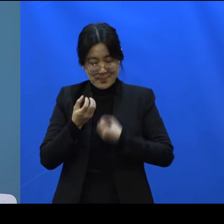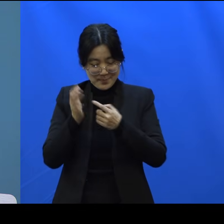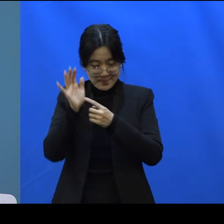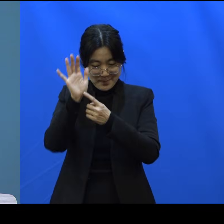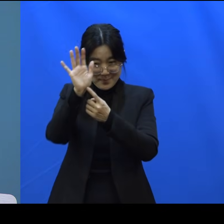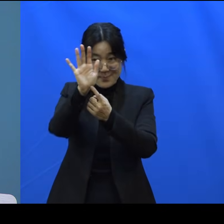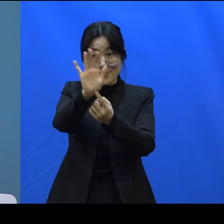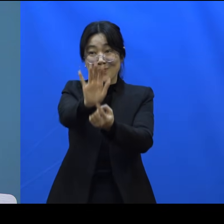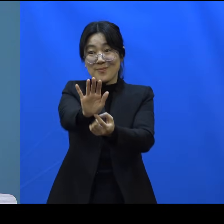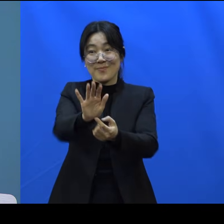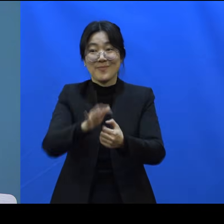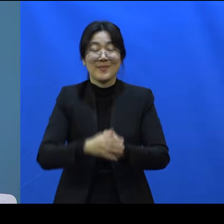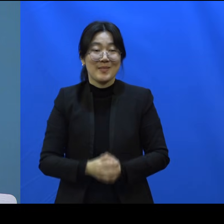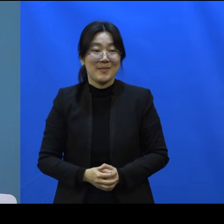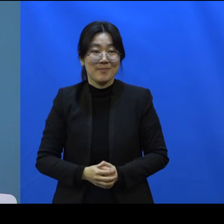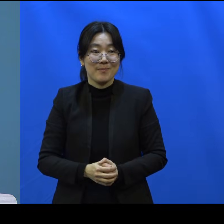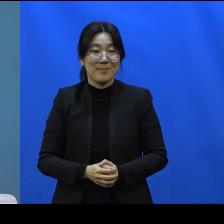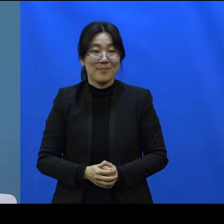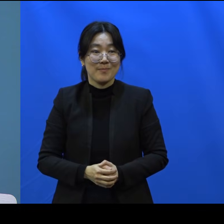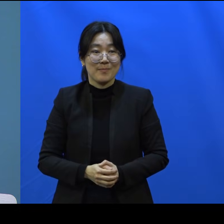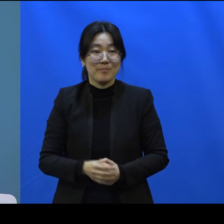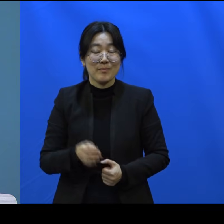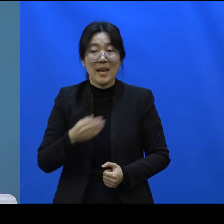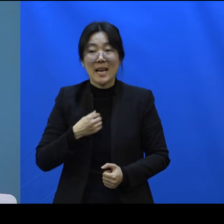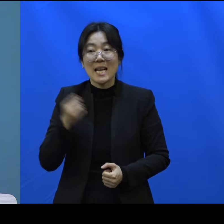실패해도 좋아요. 아니, 실패해야 돼요.